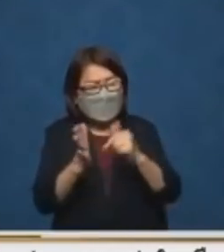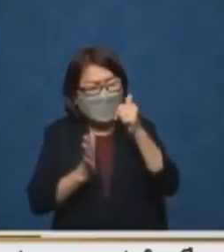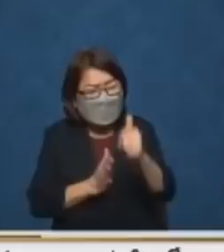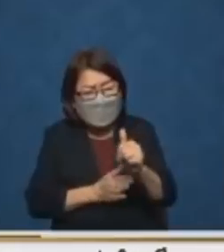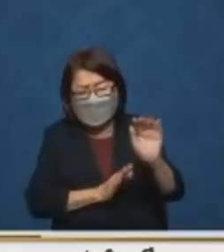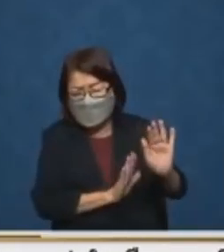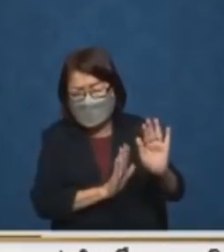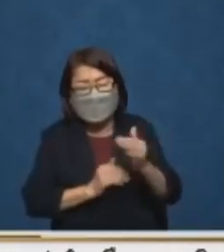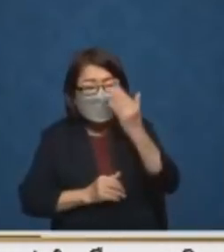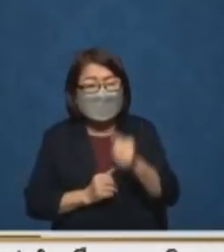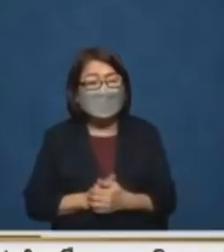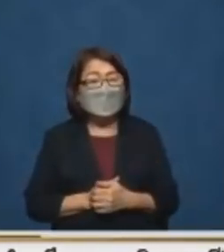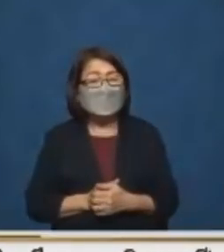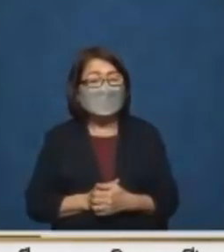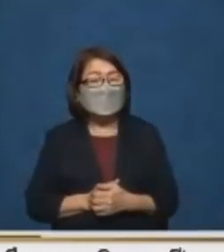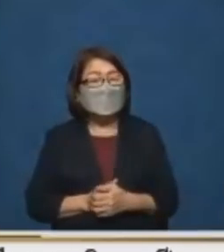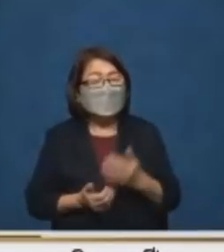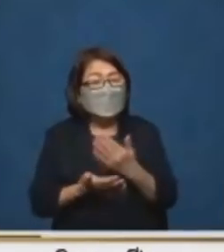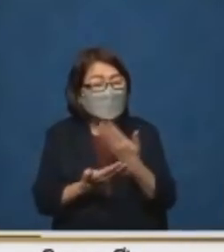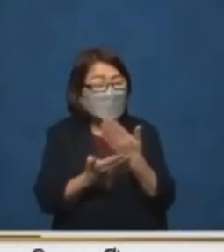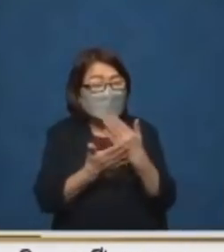พ่อไม่มีตังทรครั ทำปะทัน